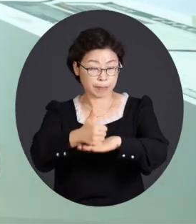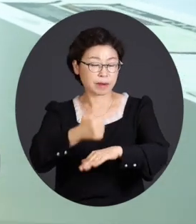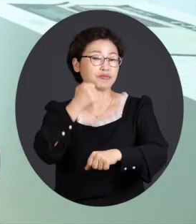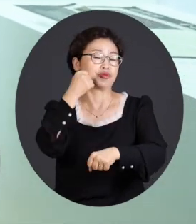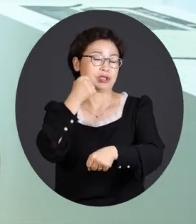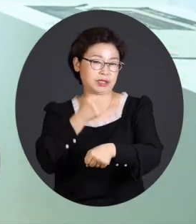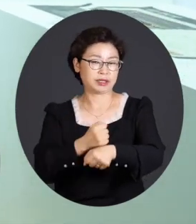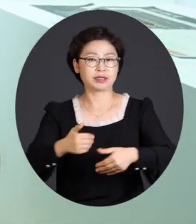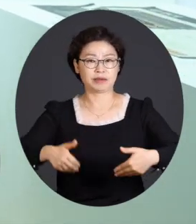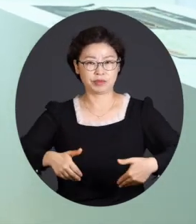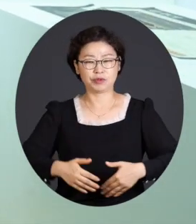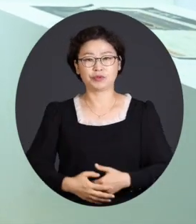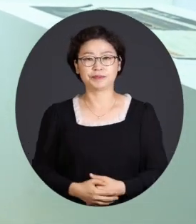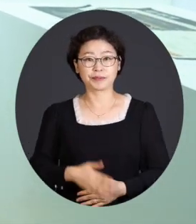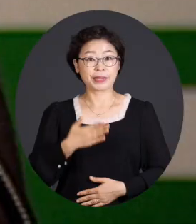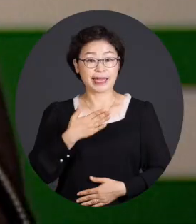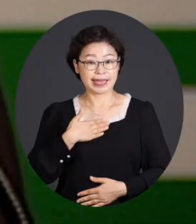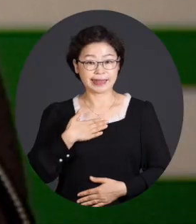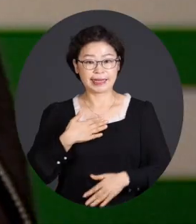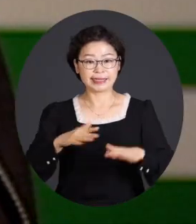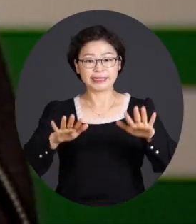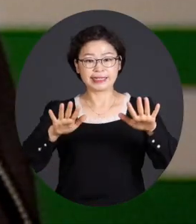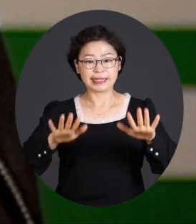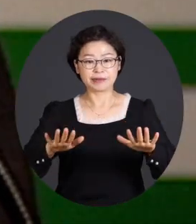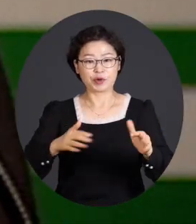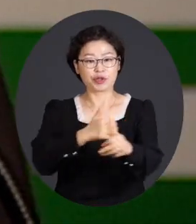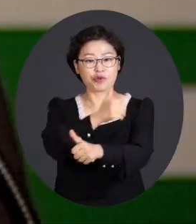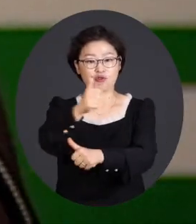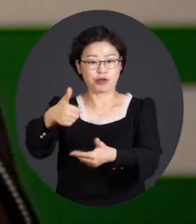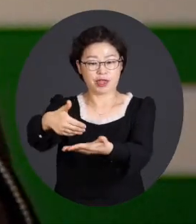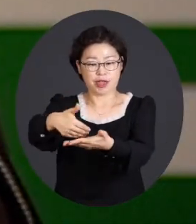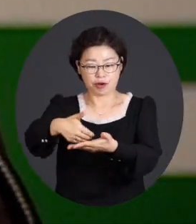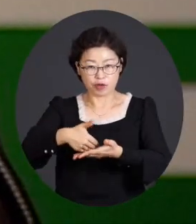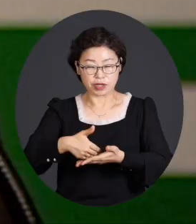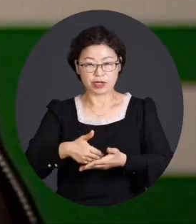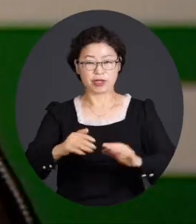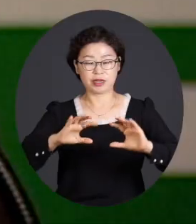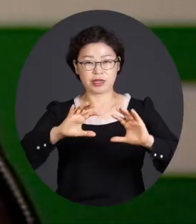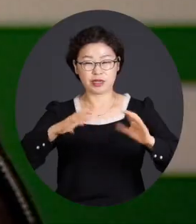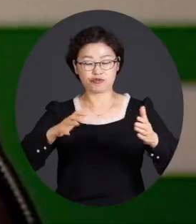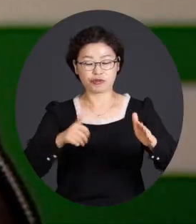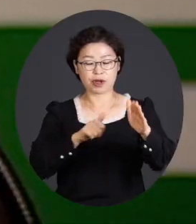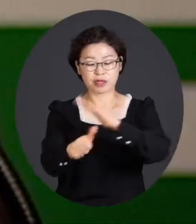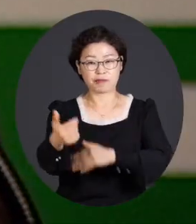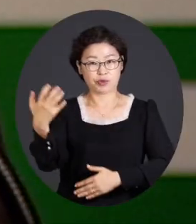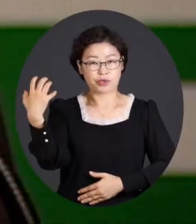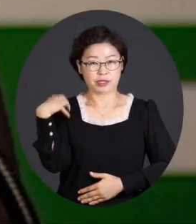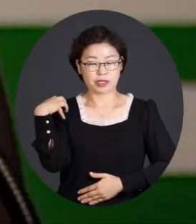가야 한다고 생각합니다. 저는 위원회의 건의를 받아들여 국정을 책임지고 있는 대통령으로서